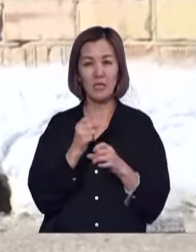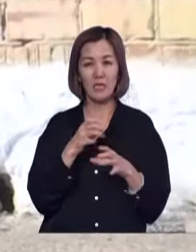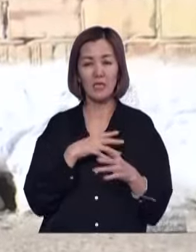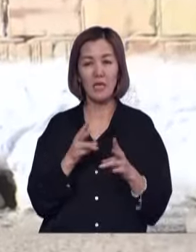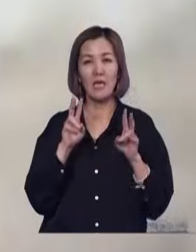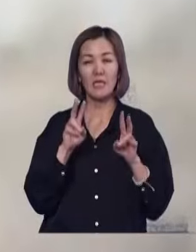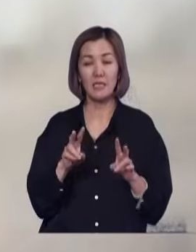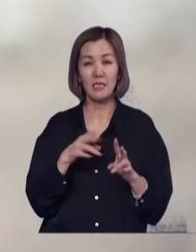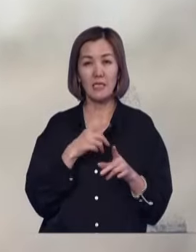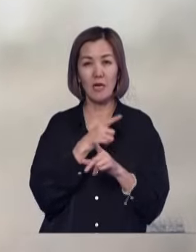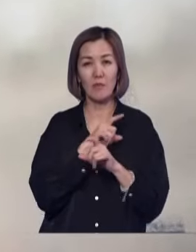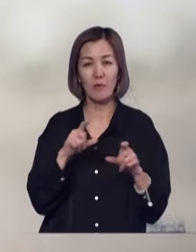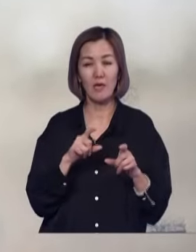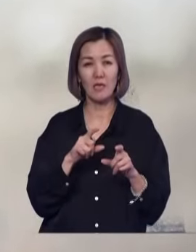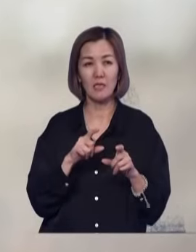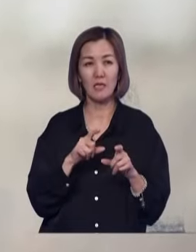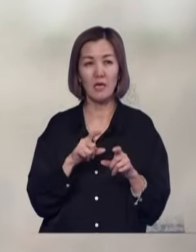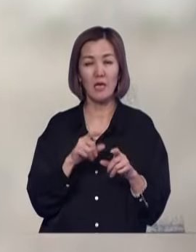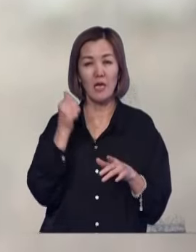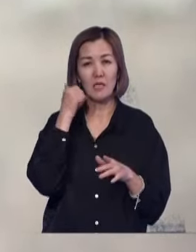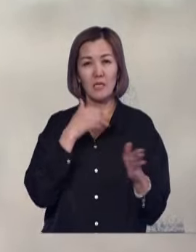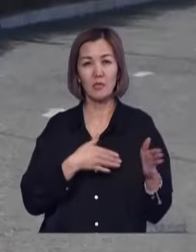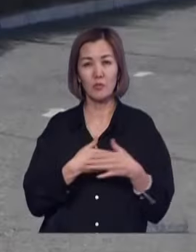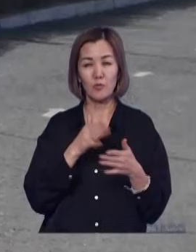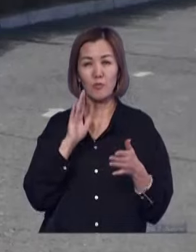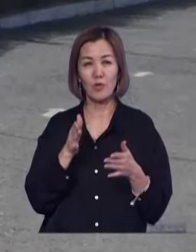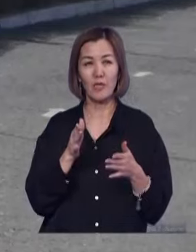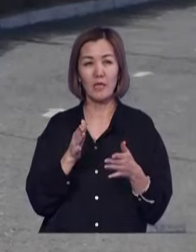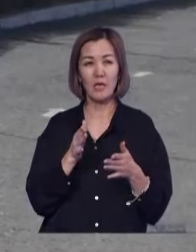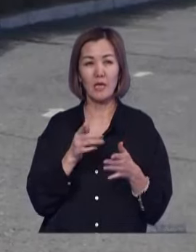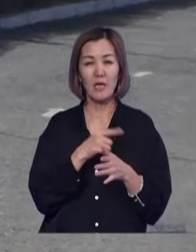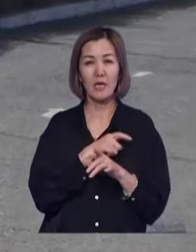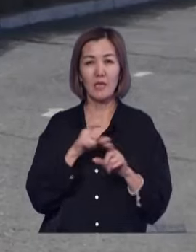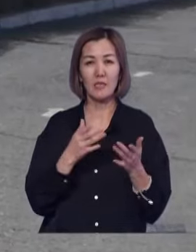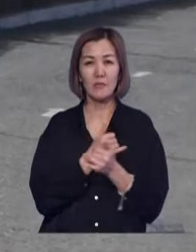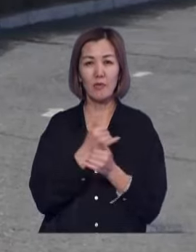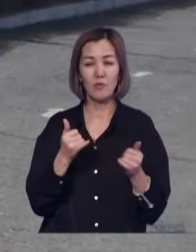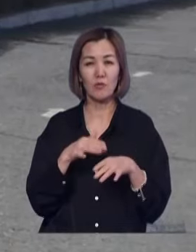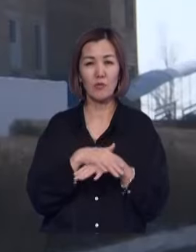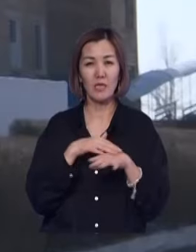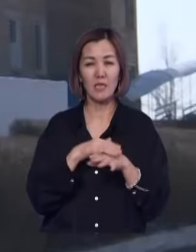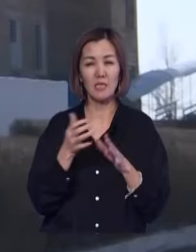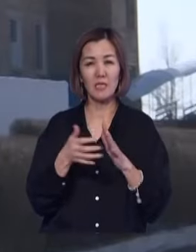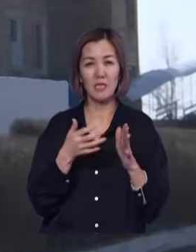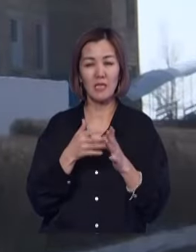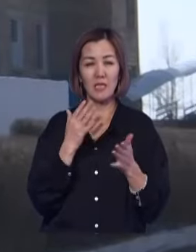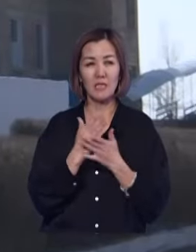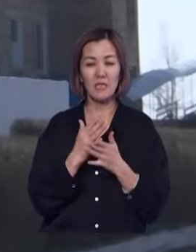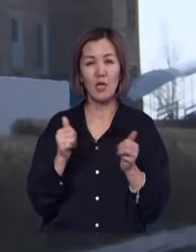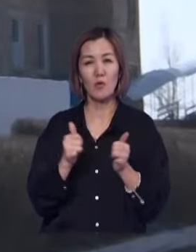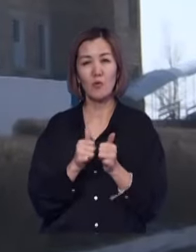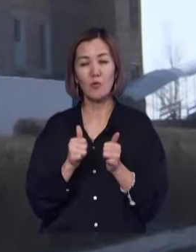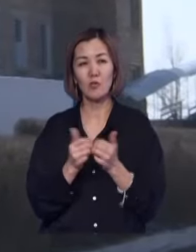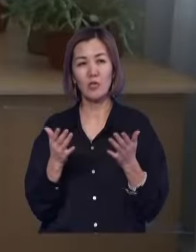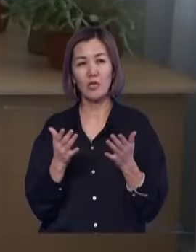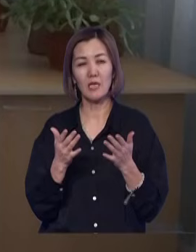Десе де аталмыш емханаға жабылу қаупі төніп тұр. Себебі амбулаториялық қызмет көрсетуге тұрғындар саны жеткіліксіз. Ал көршілес